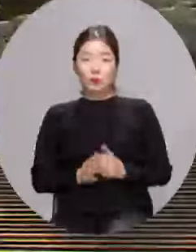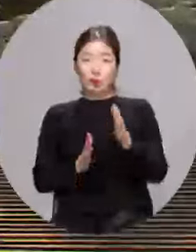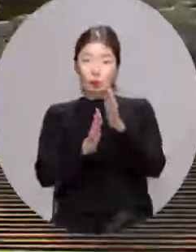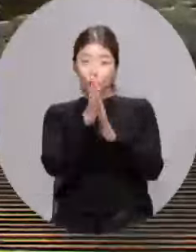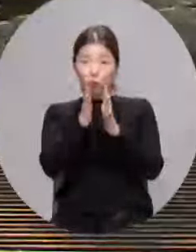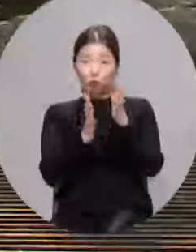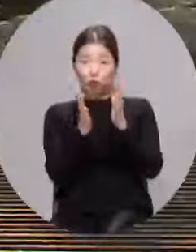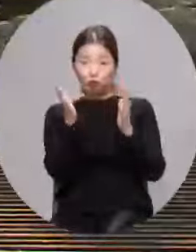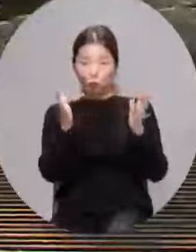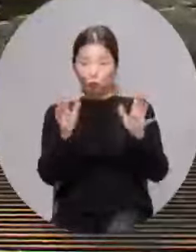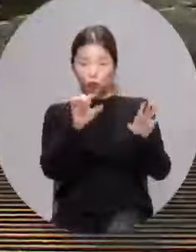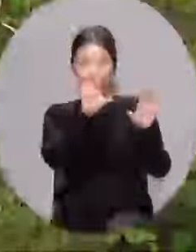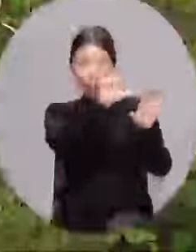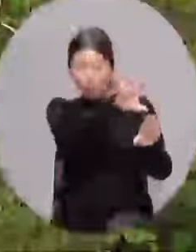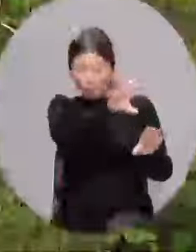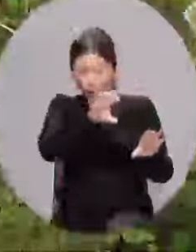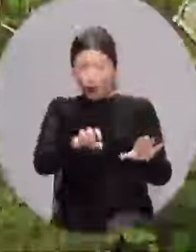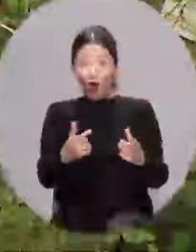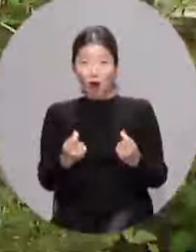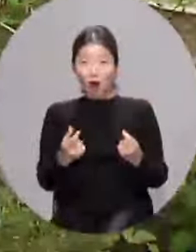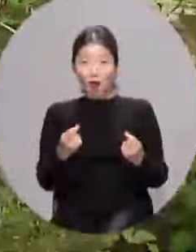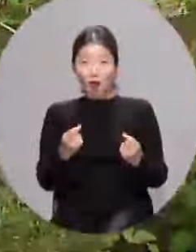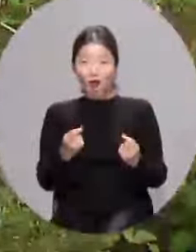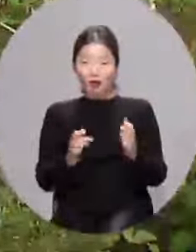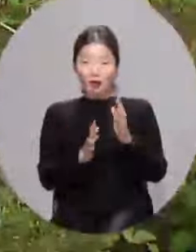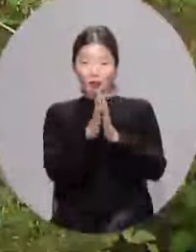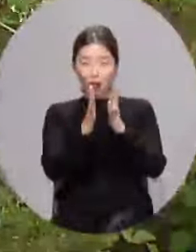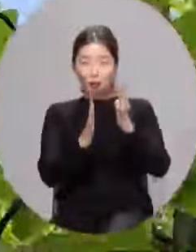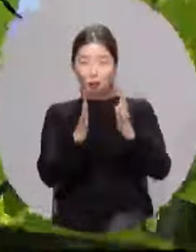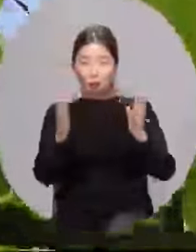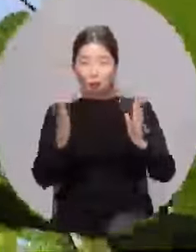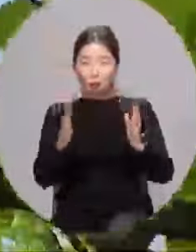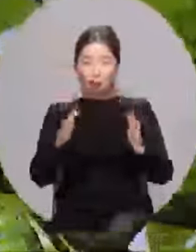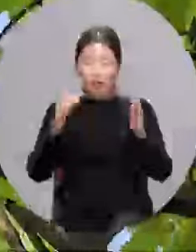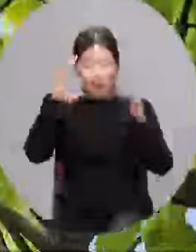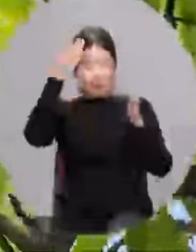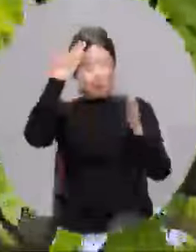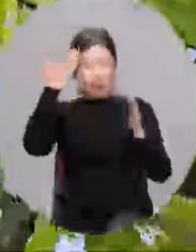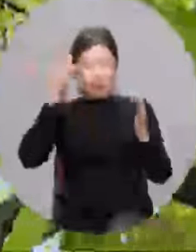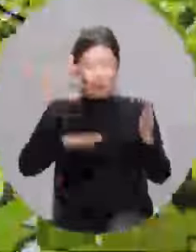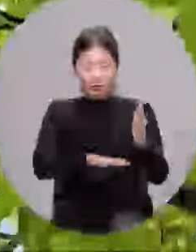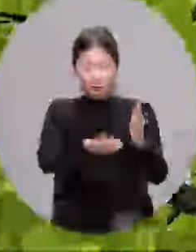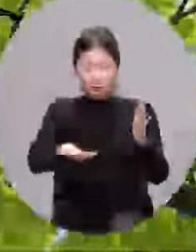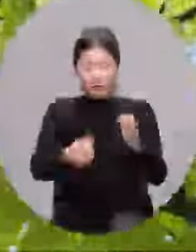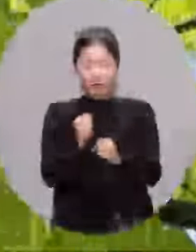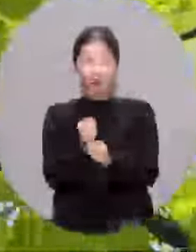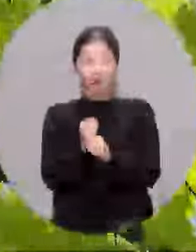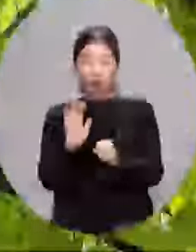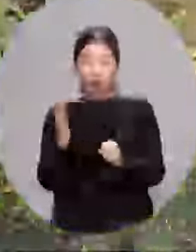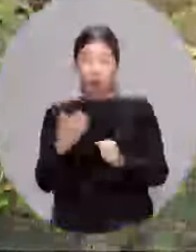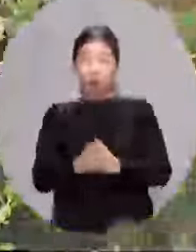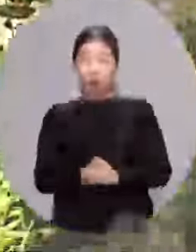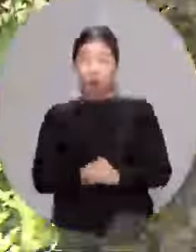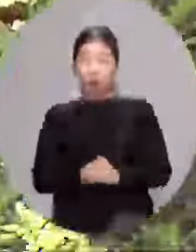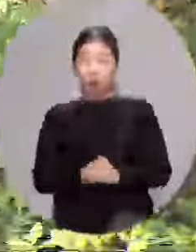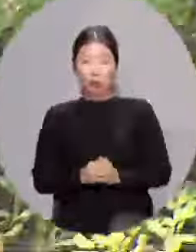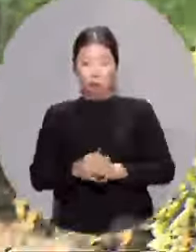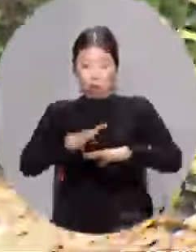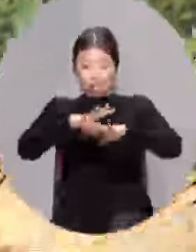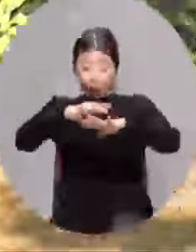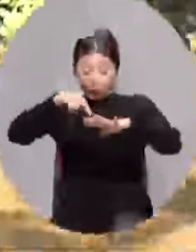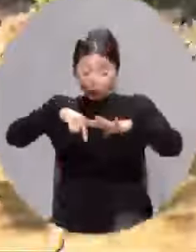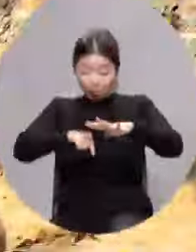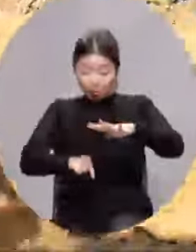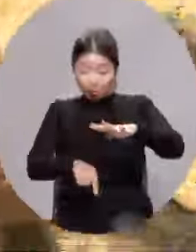숲속 오솔길을 그대로 떼어온 듯 우거진 상수리 나무들이 선선한 그늘을 드리우는 작은 정원. 틈이 벌어진 발판